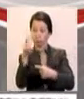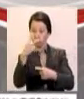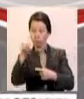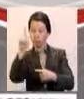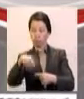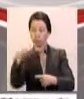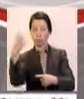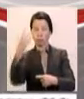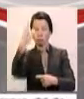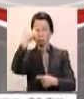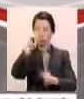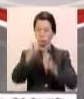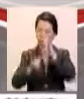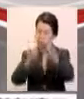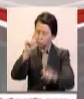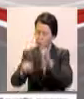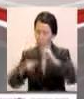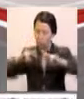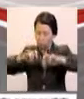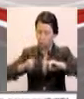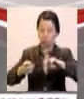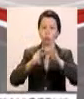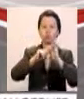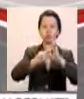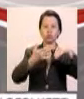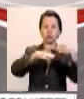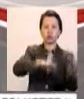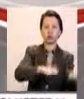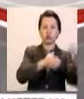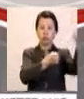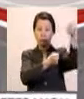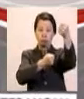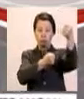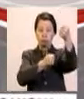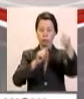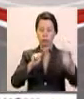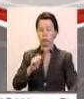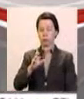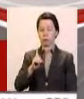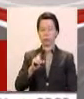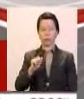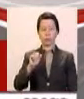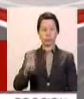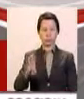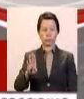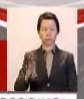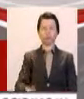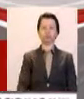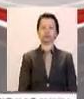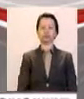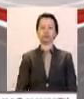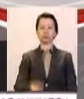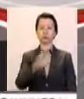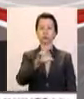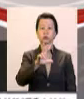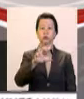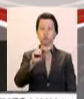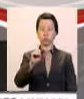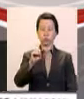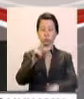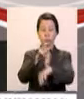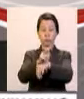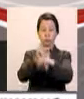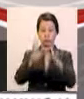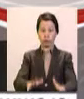tarikh proceeding inquest bagi menyiasat punca kematian anggota bomba Muhammad Adib Muhammad Kasim. Seramai 30 saksi termasuk